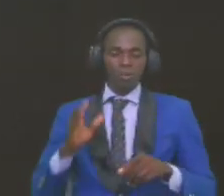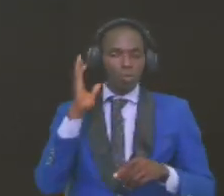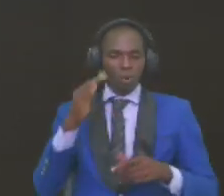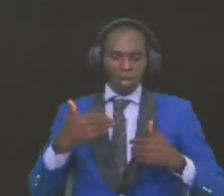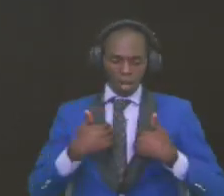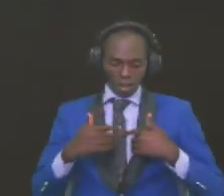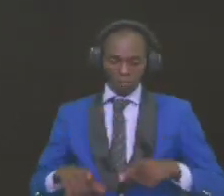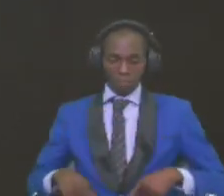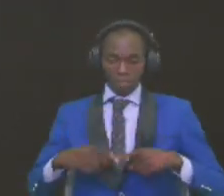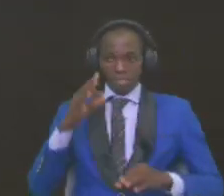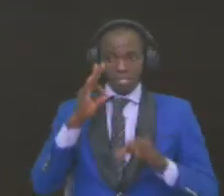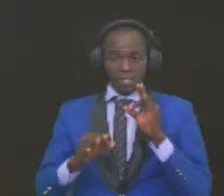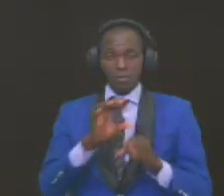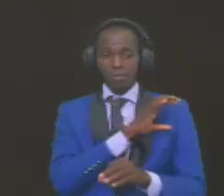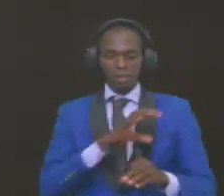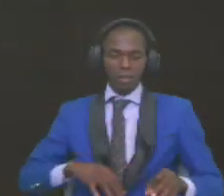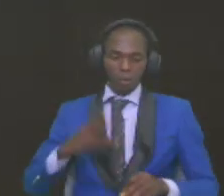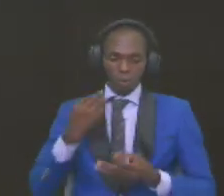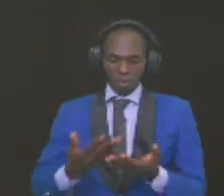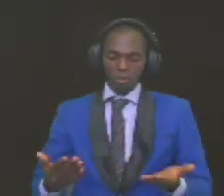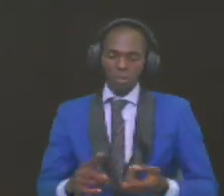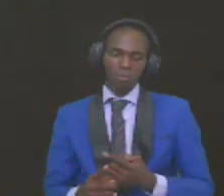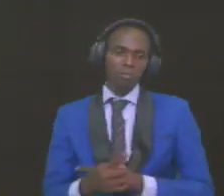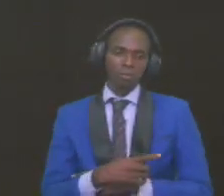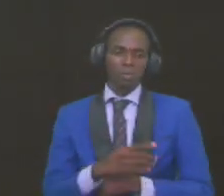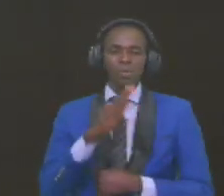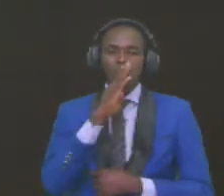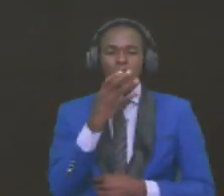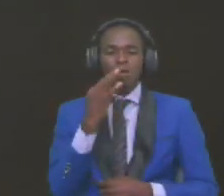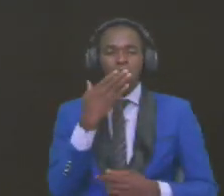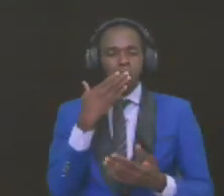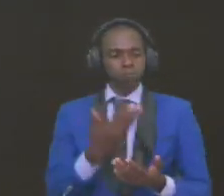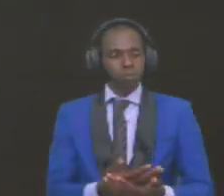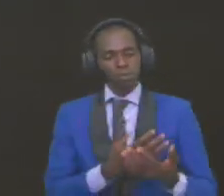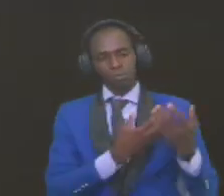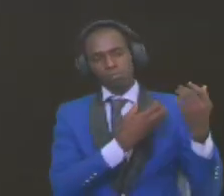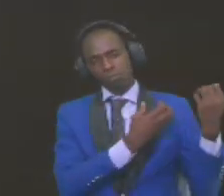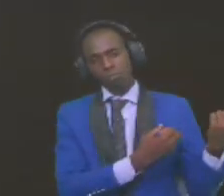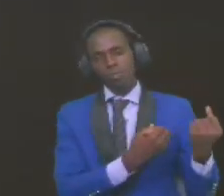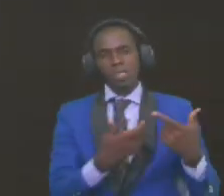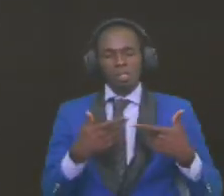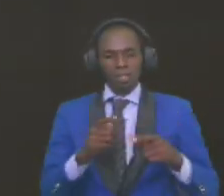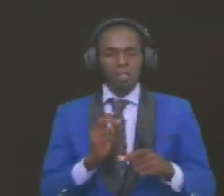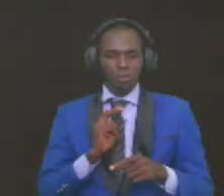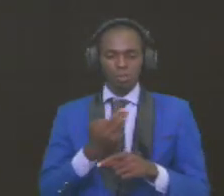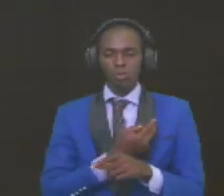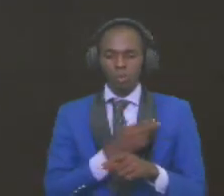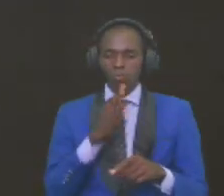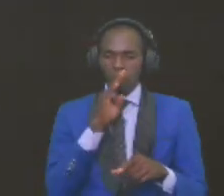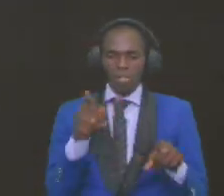retenir telle crise le v6 les six seraient ici ou de nous alors